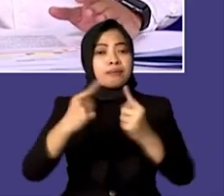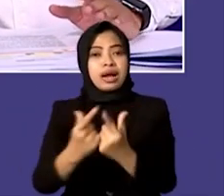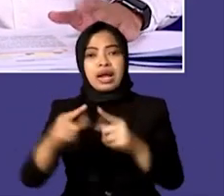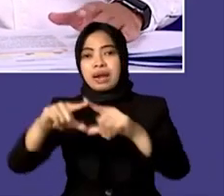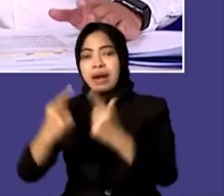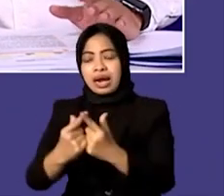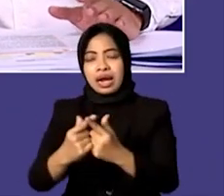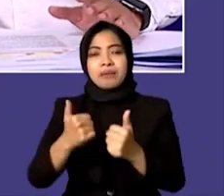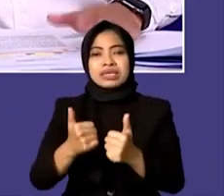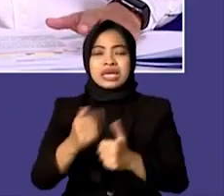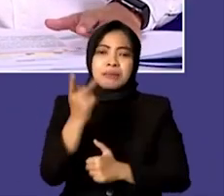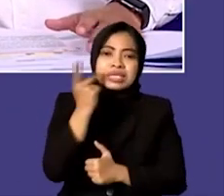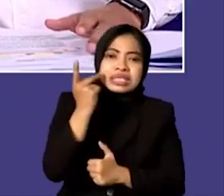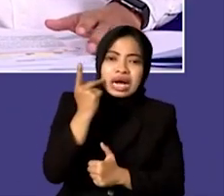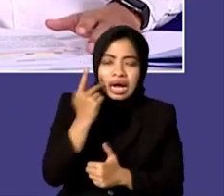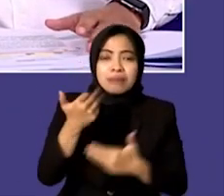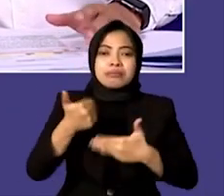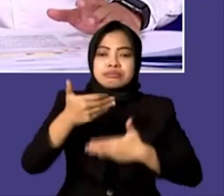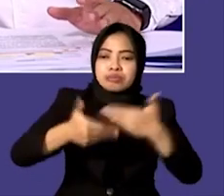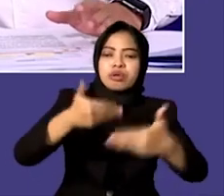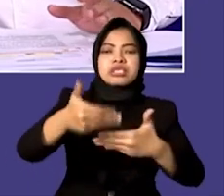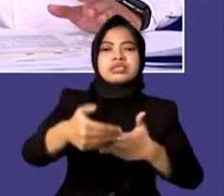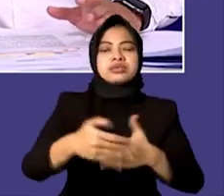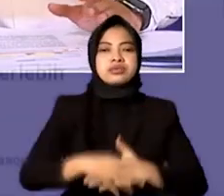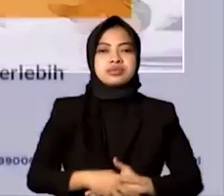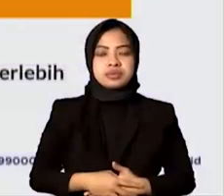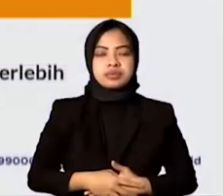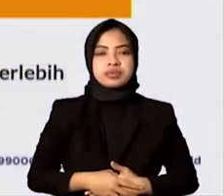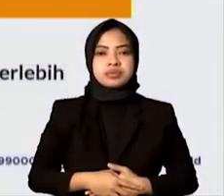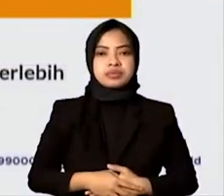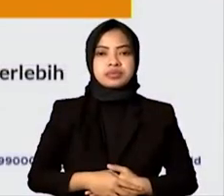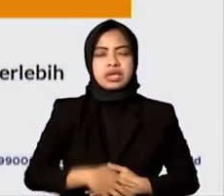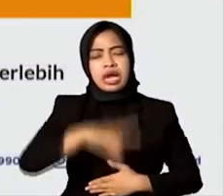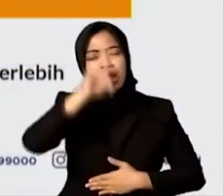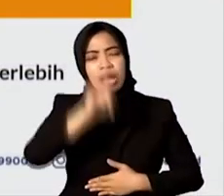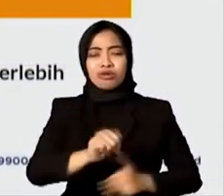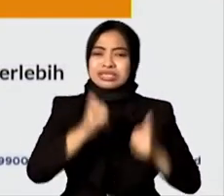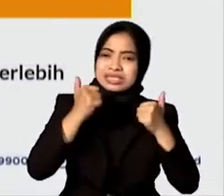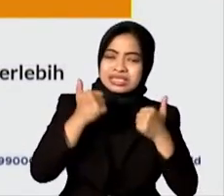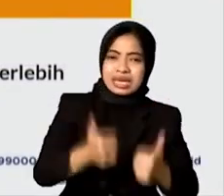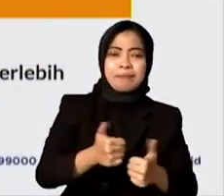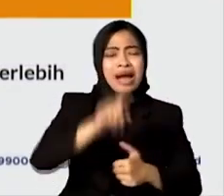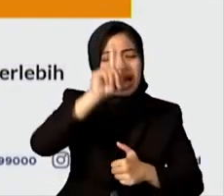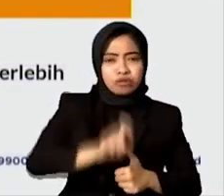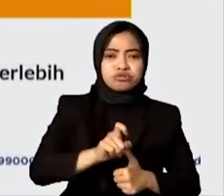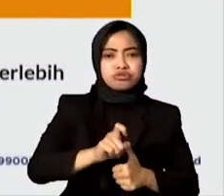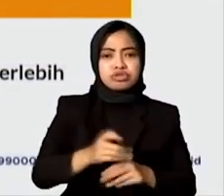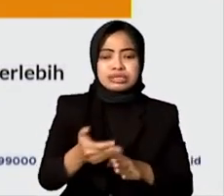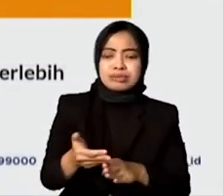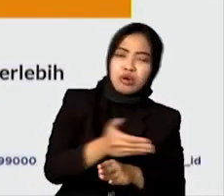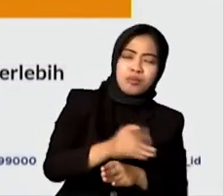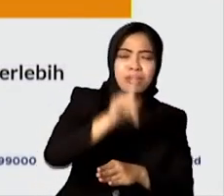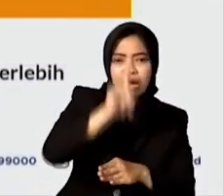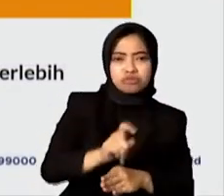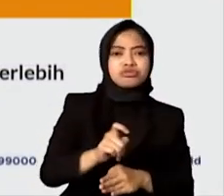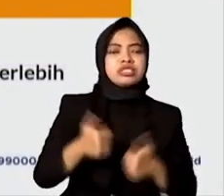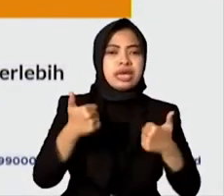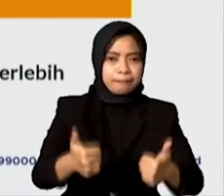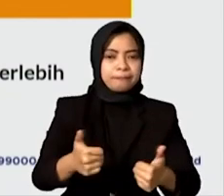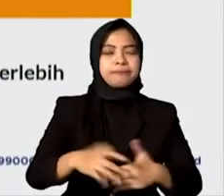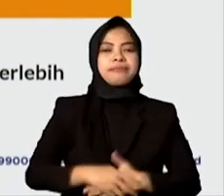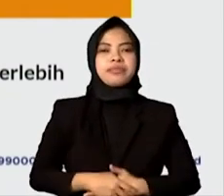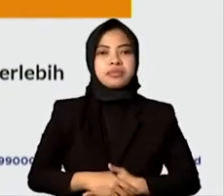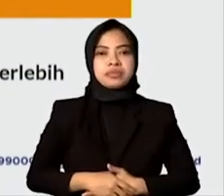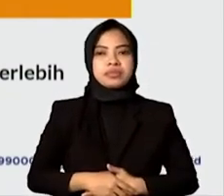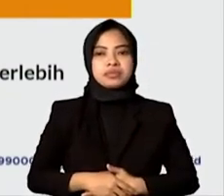sebagai langkah antisipasi kita harus betul-betul siap siaga sebelum itu terjadi Upaya